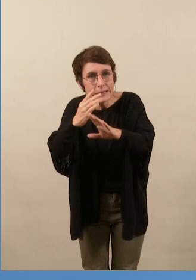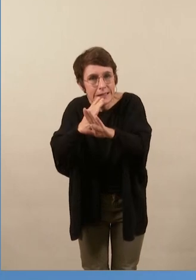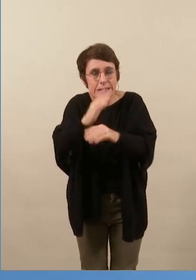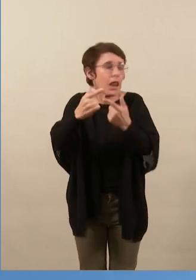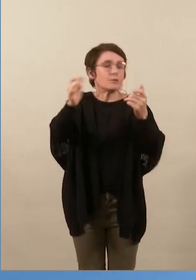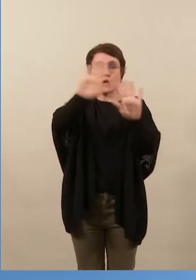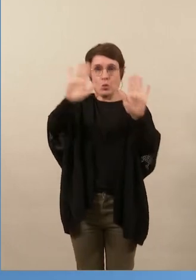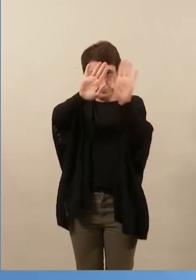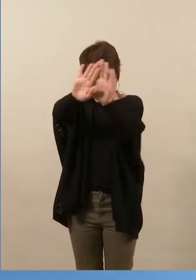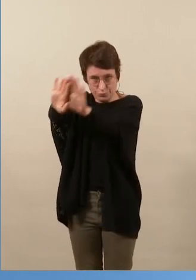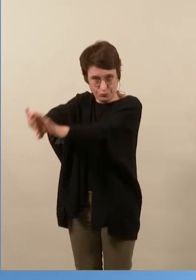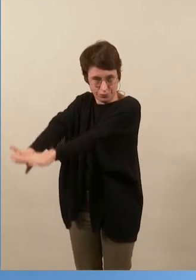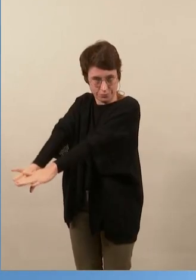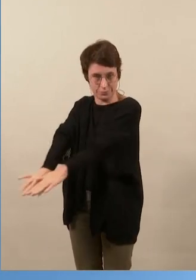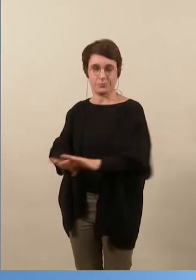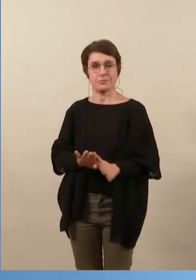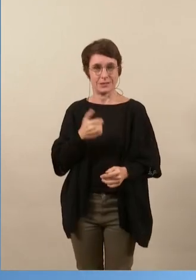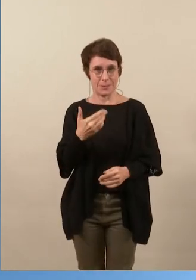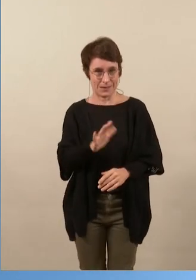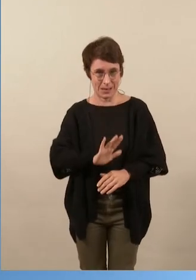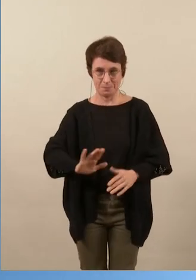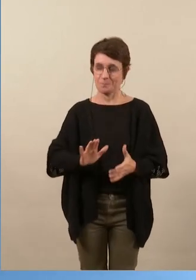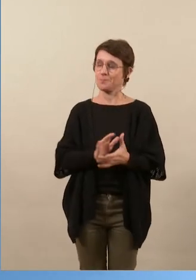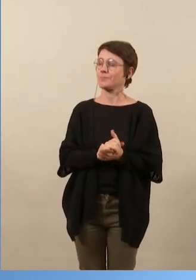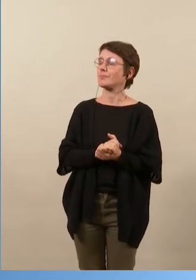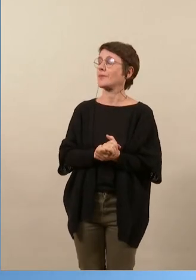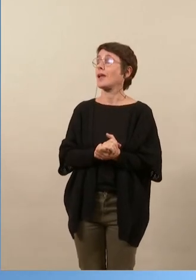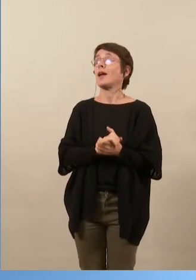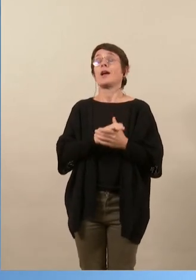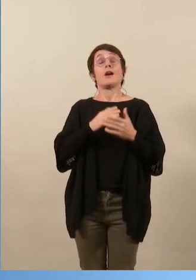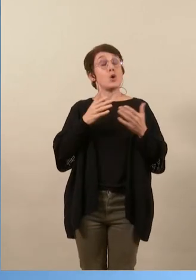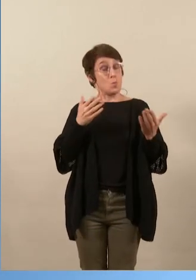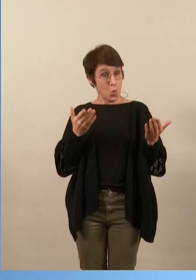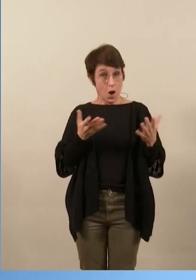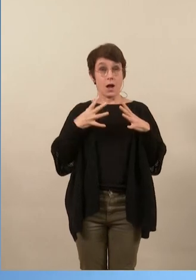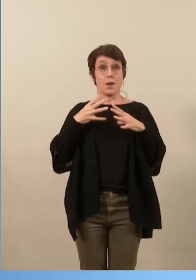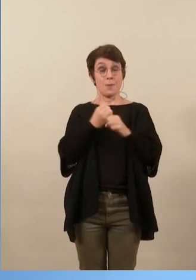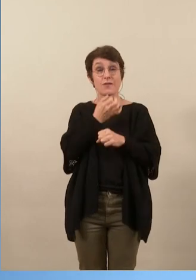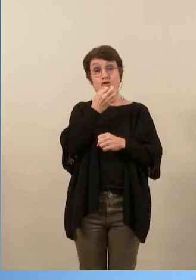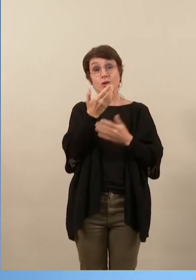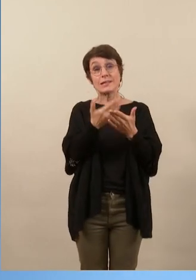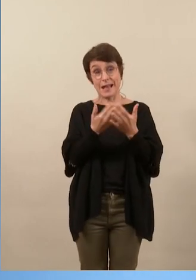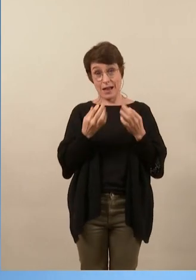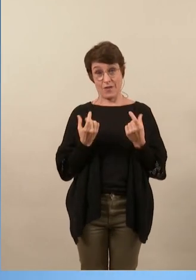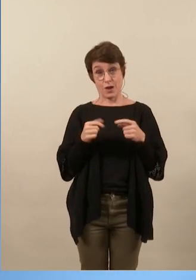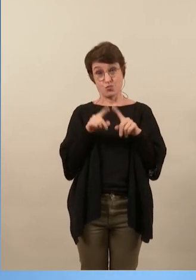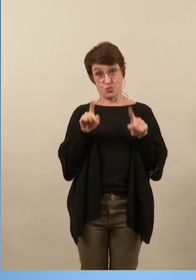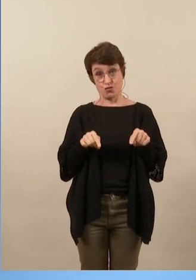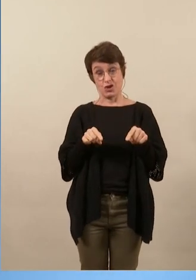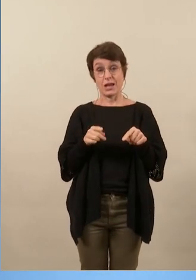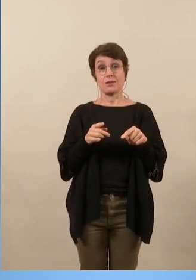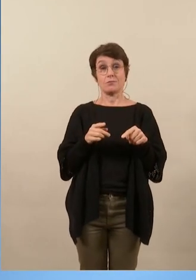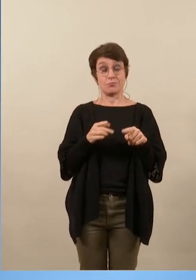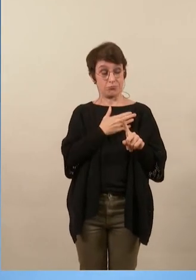dis cela à propos du budget et à propos des orientations budgétaires parce que pour